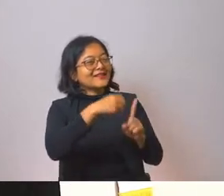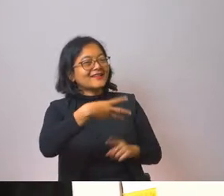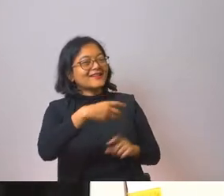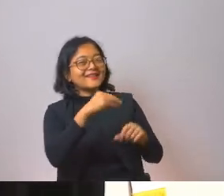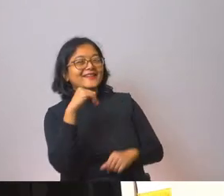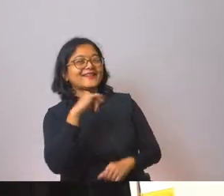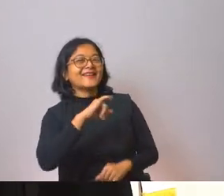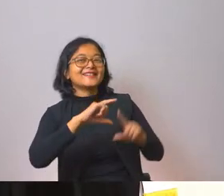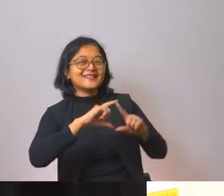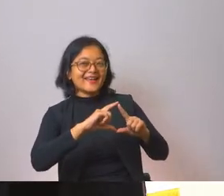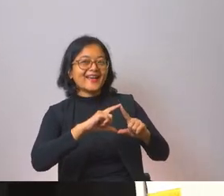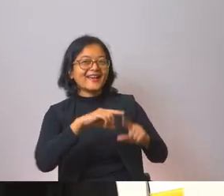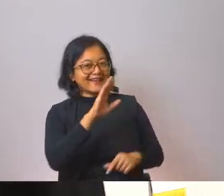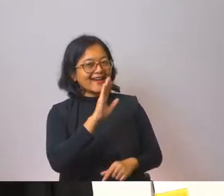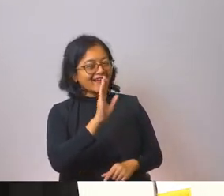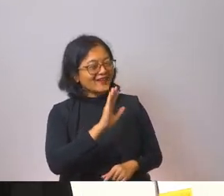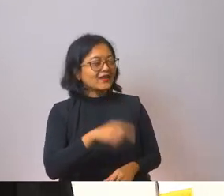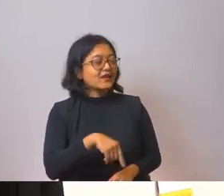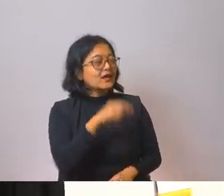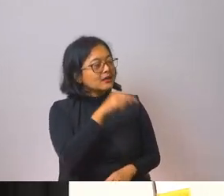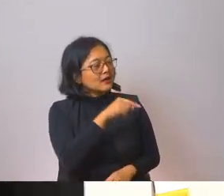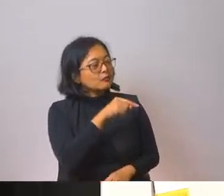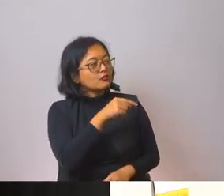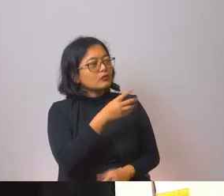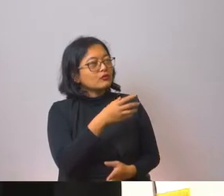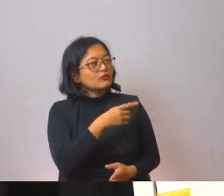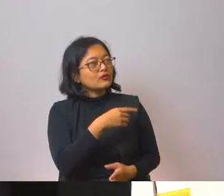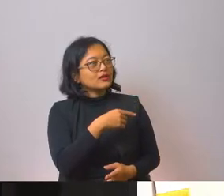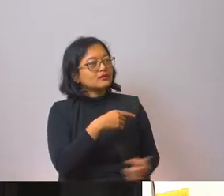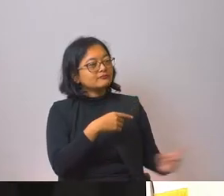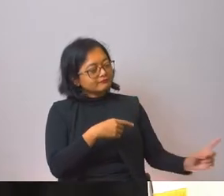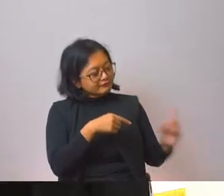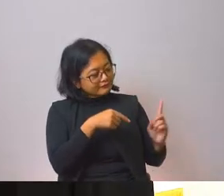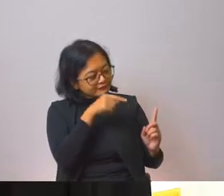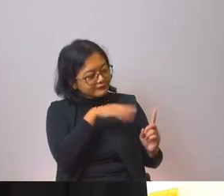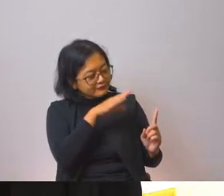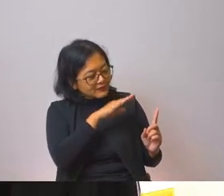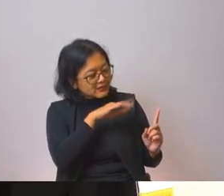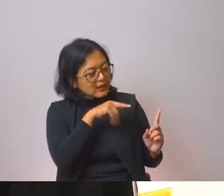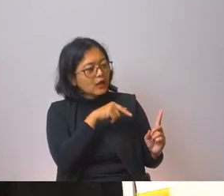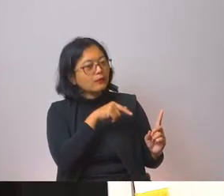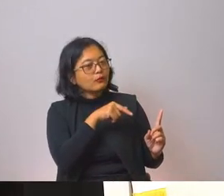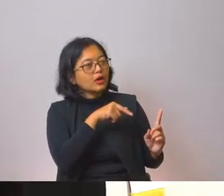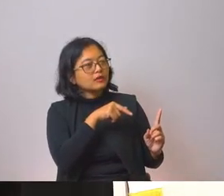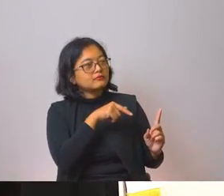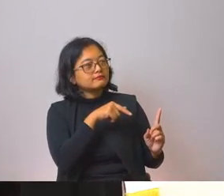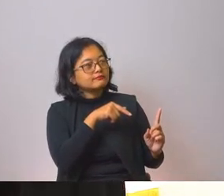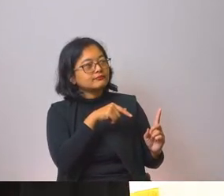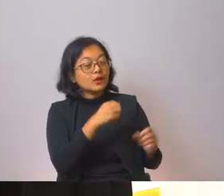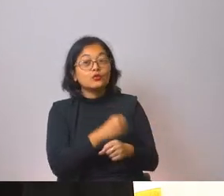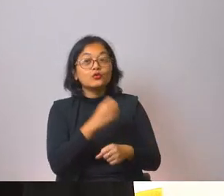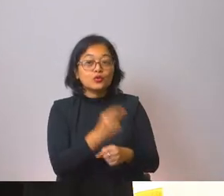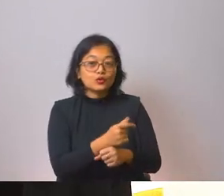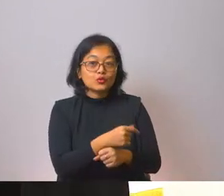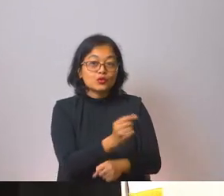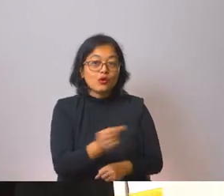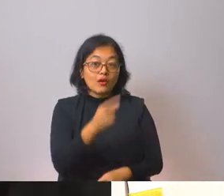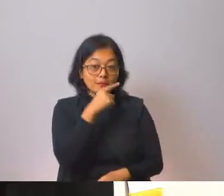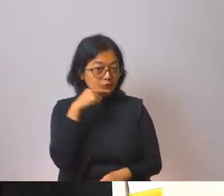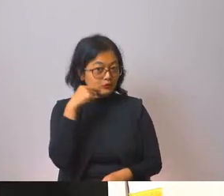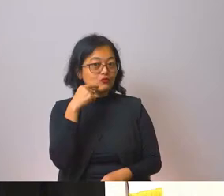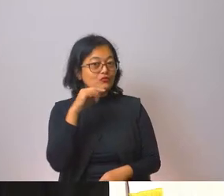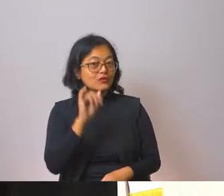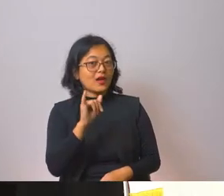ya. Ya, Kak Kesia sebagai penatua pendamping sekolah minggu dan mateto ya. Kak Kesia